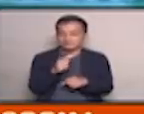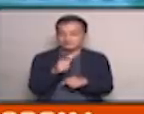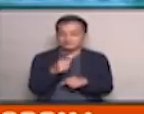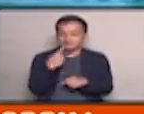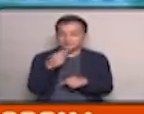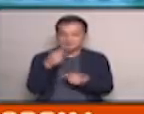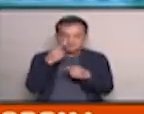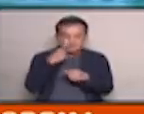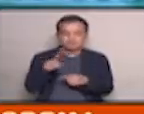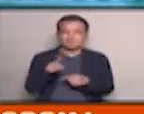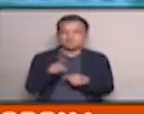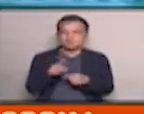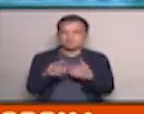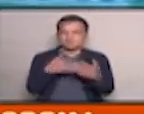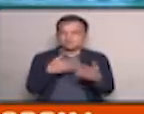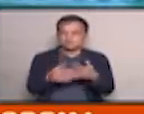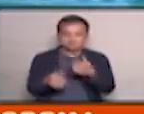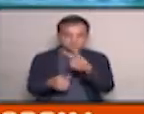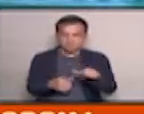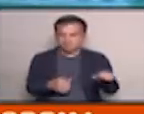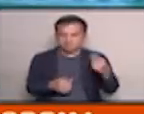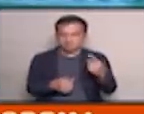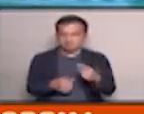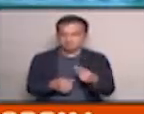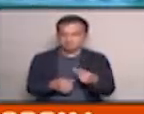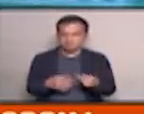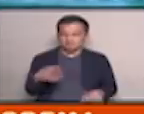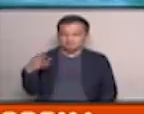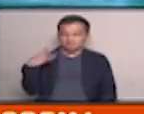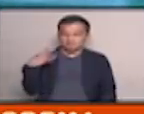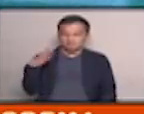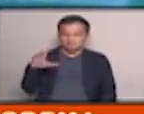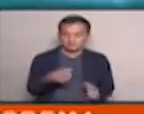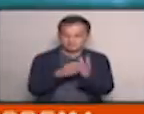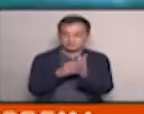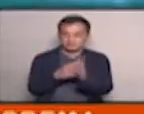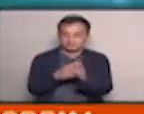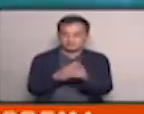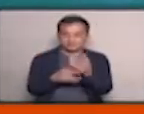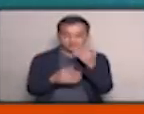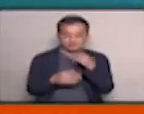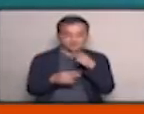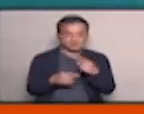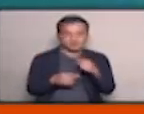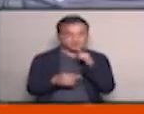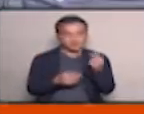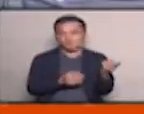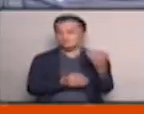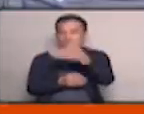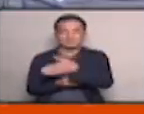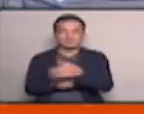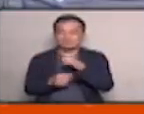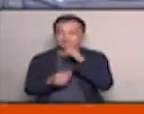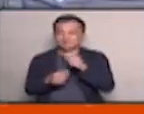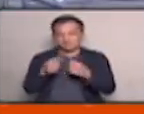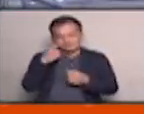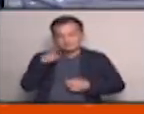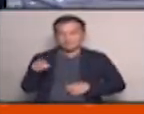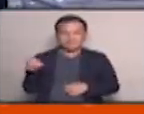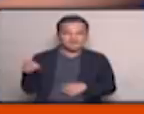nagsuplada or whatever, kahit sino man sa kanila. Sandali, ma'am. Sandali, excuse me. Bakit daw hindi kayo pumunta sa kanila, hindi naman daw sila